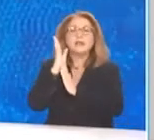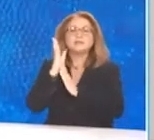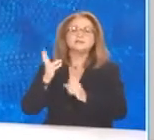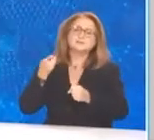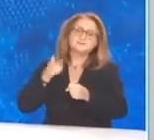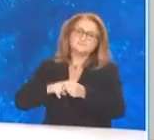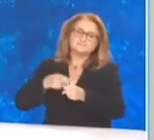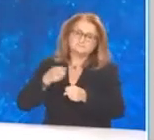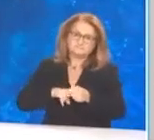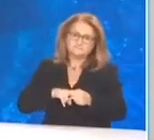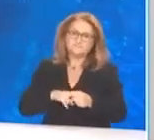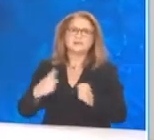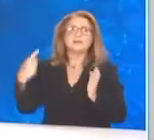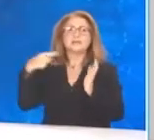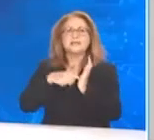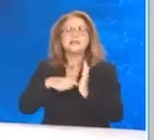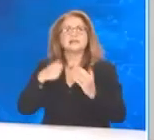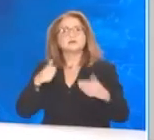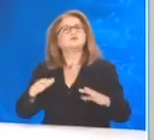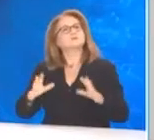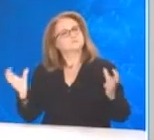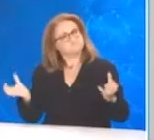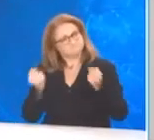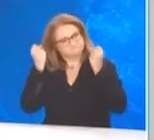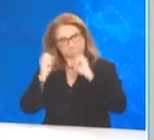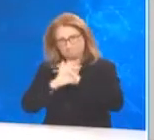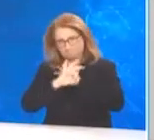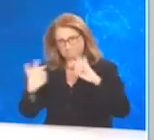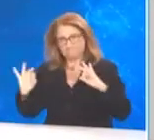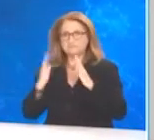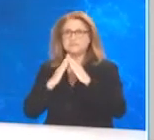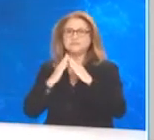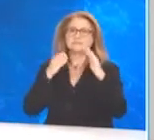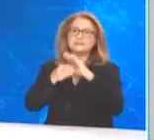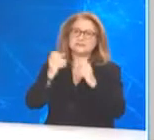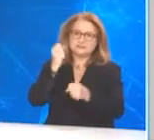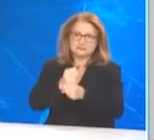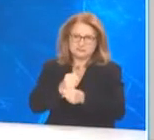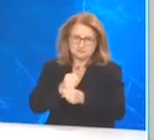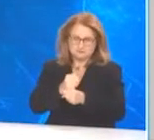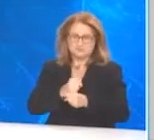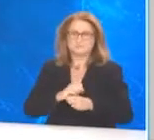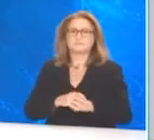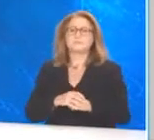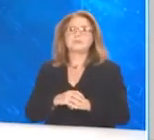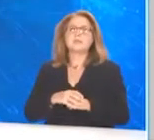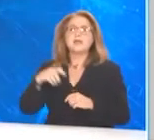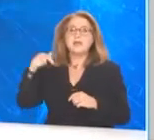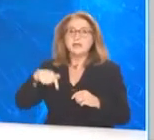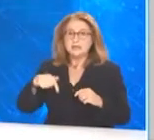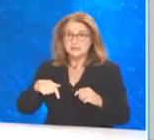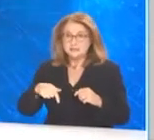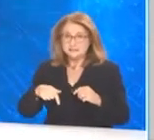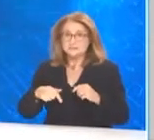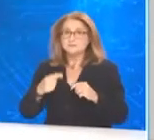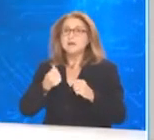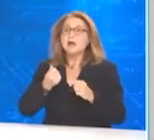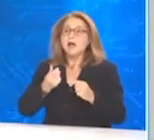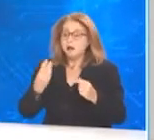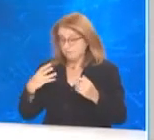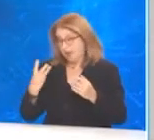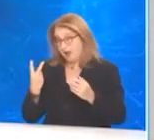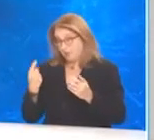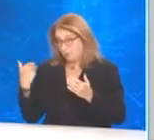δεν τα κατάφεραν. Την τελευταία εβδομάδα καταγράφηκαν 961 επιπλέον ενεργά κρούσματα. Ο αριθμός τους δηλαδή